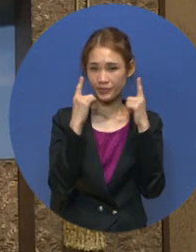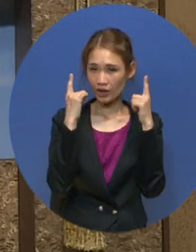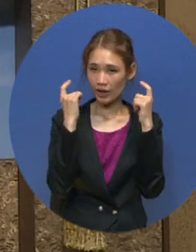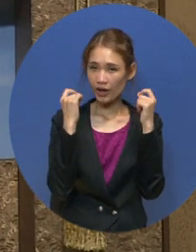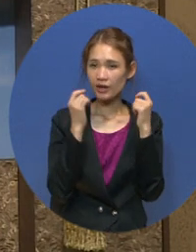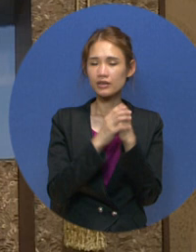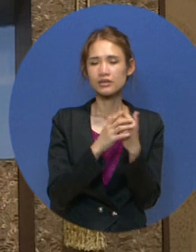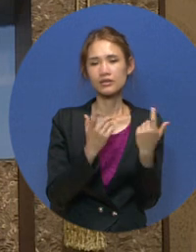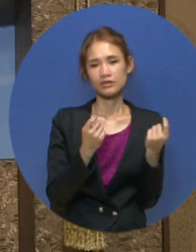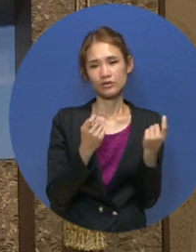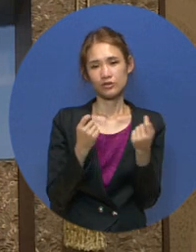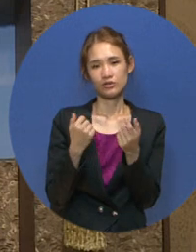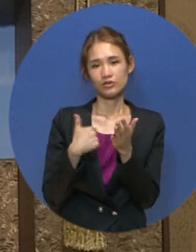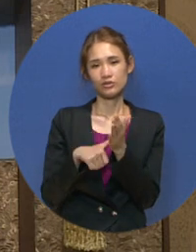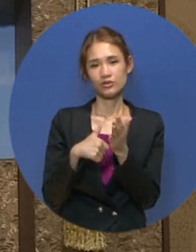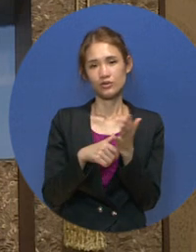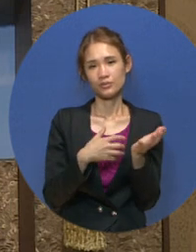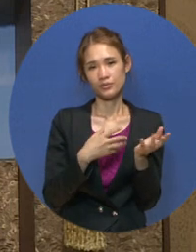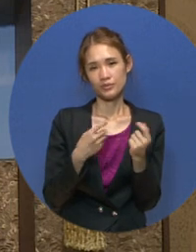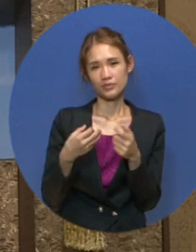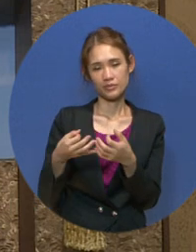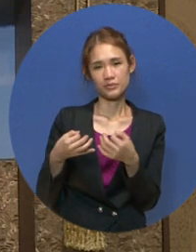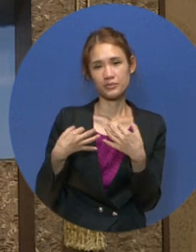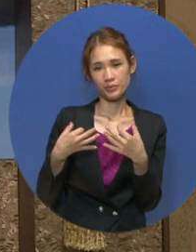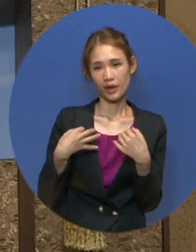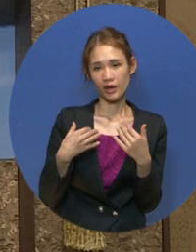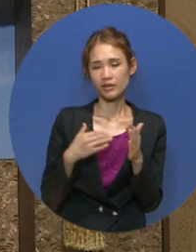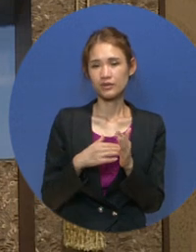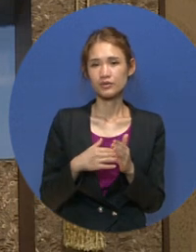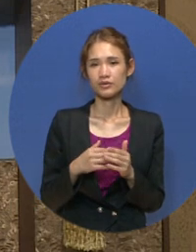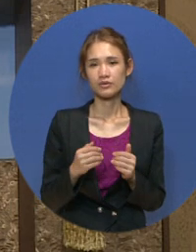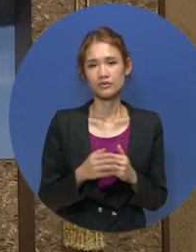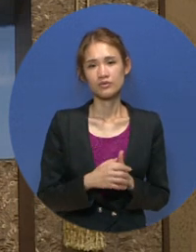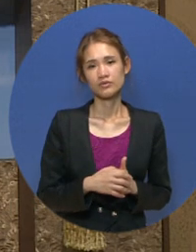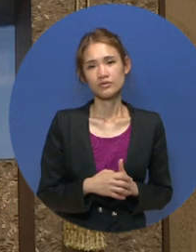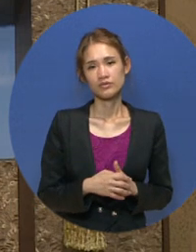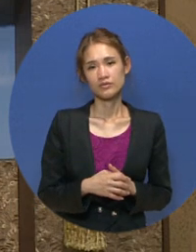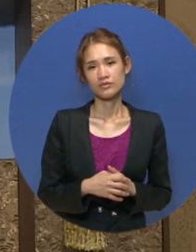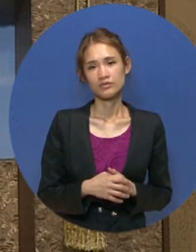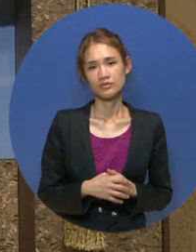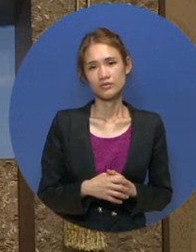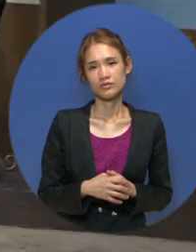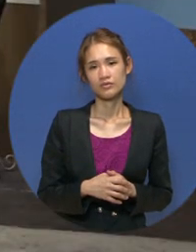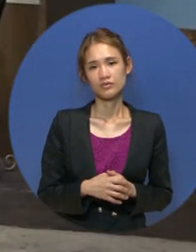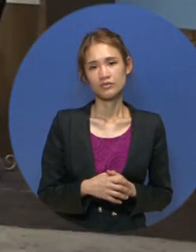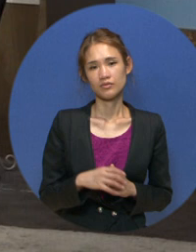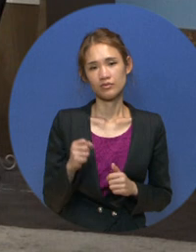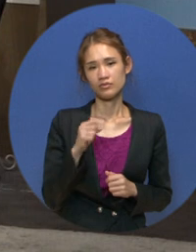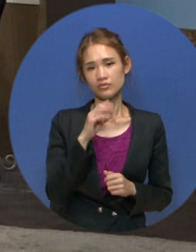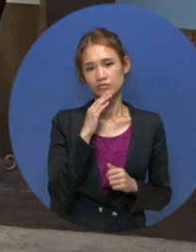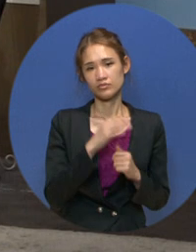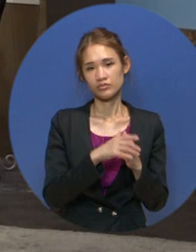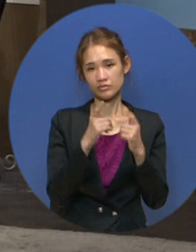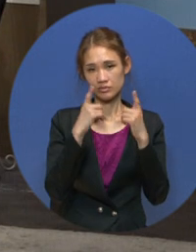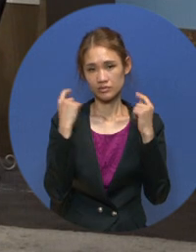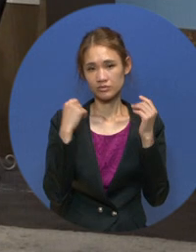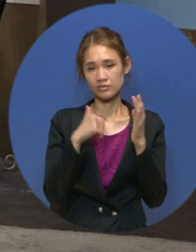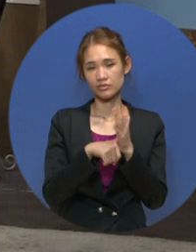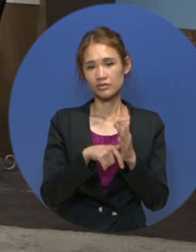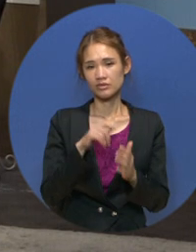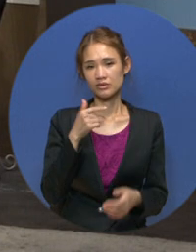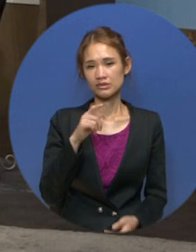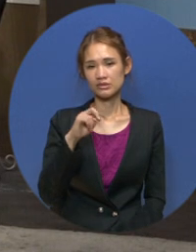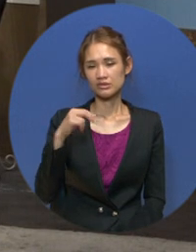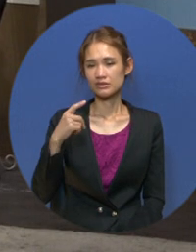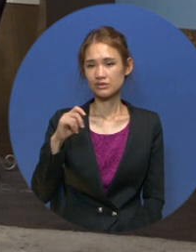마스크 이런 물건들이 굉장히 많이 이렇게 기증해 주셨습니다. 정말요? 네, 저희가 마스크가 한때 또 금스크라고